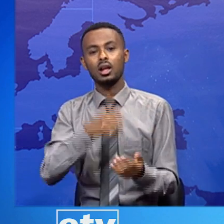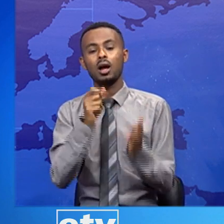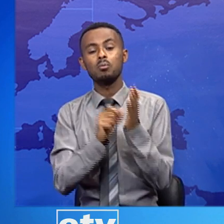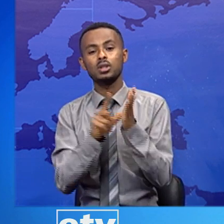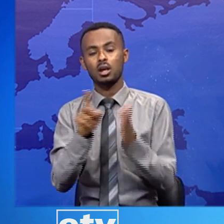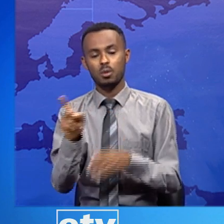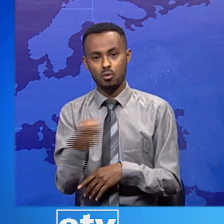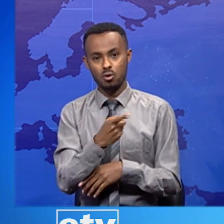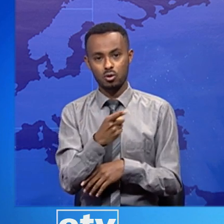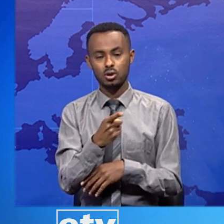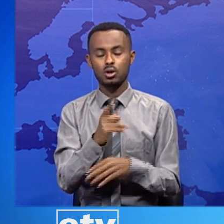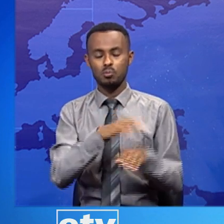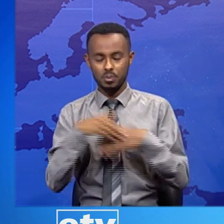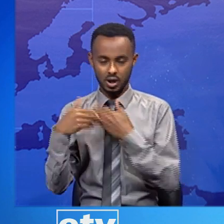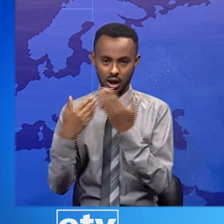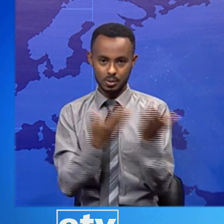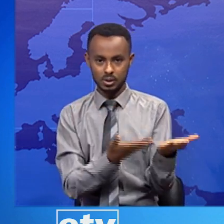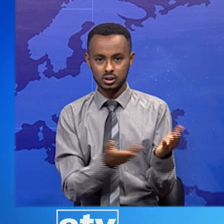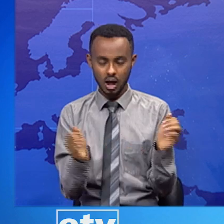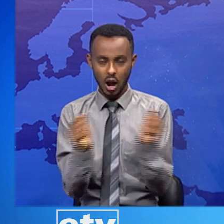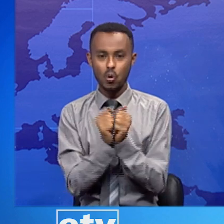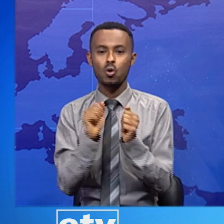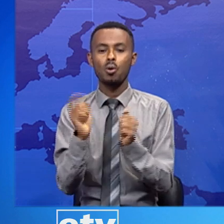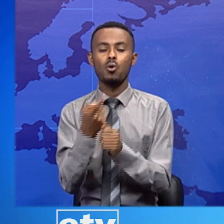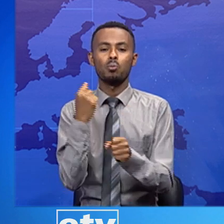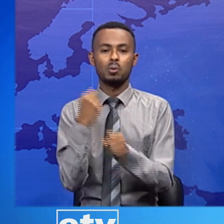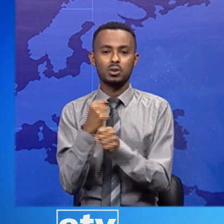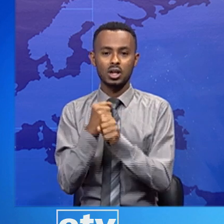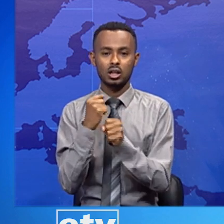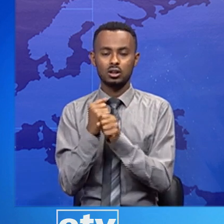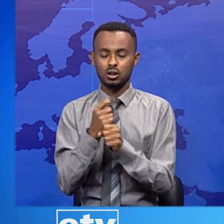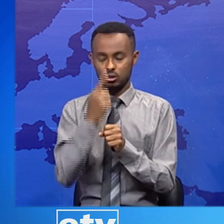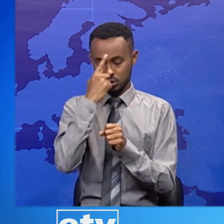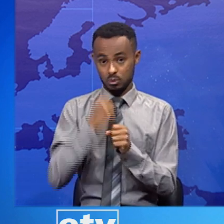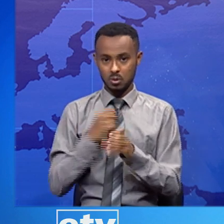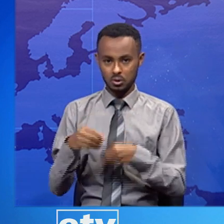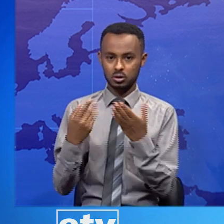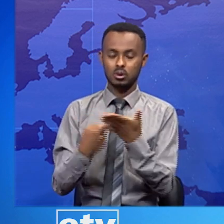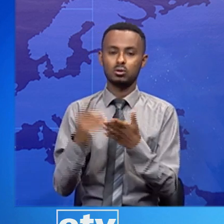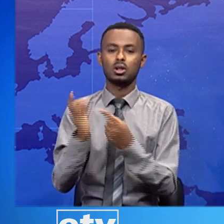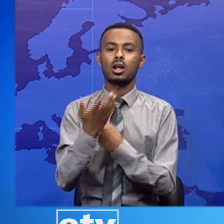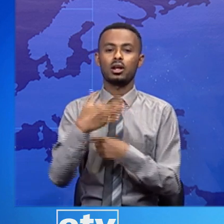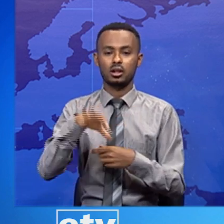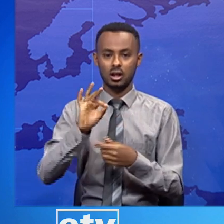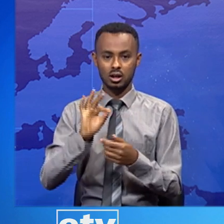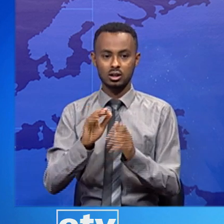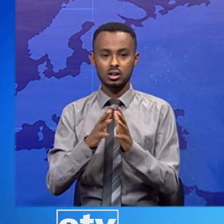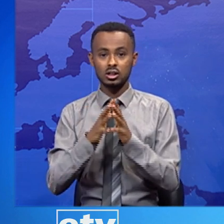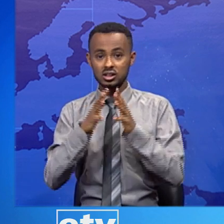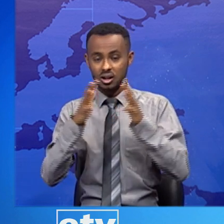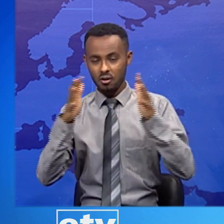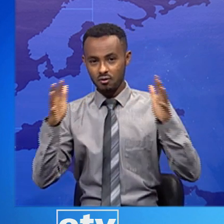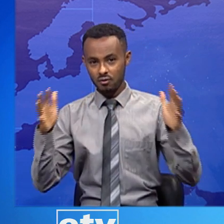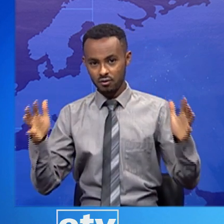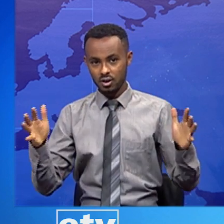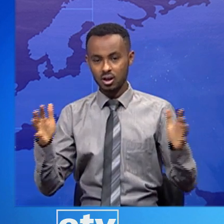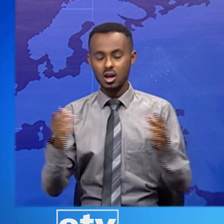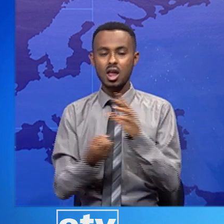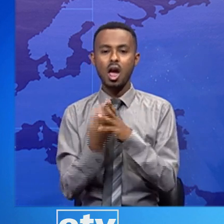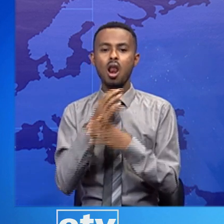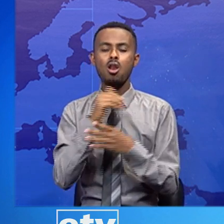በመሆን በመጋበዝ አብሮን በመሆን በመስራት ኮንፊደንስ በመስጠት በዚህ ሁኔታ ላይ እንገኛለን ማለት ነው። ሰፊ ያለሙ